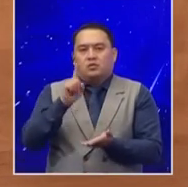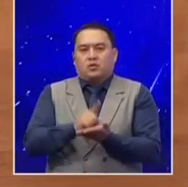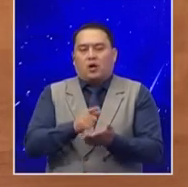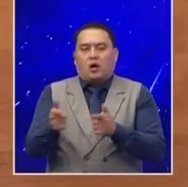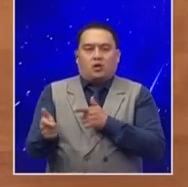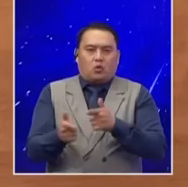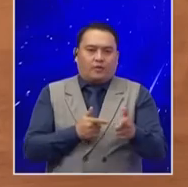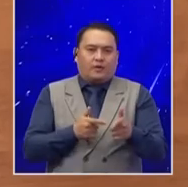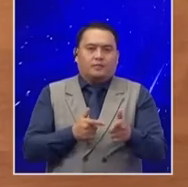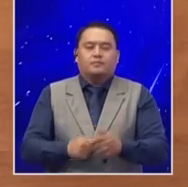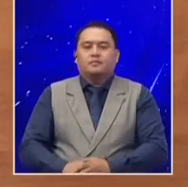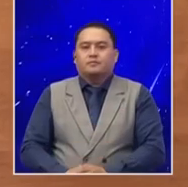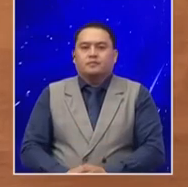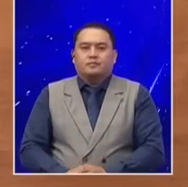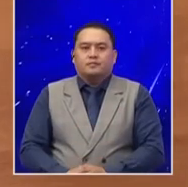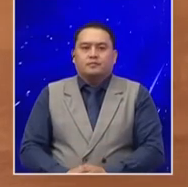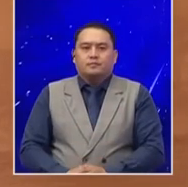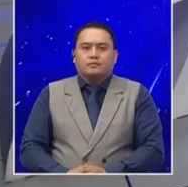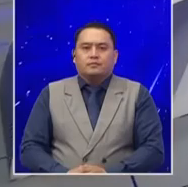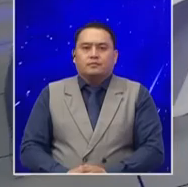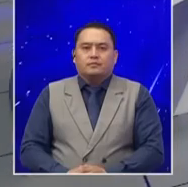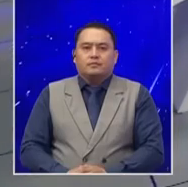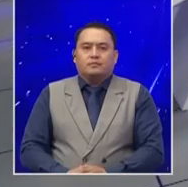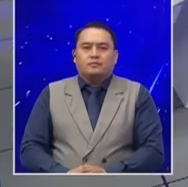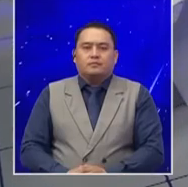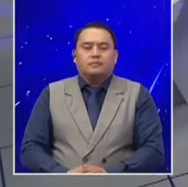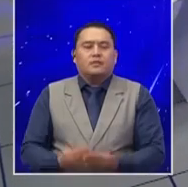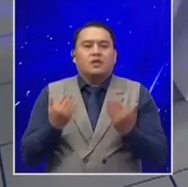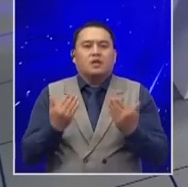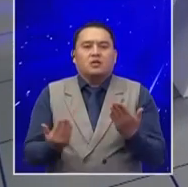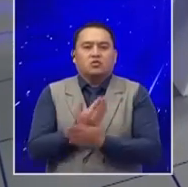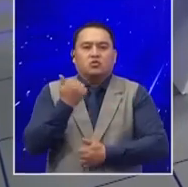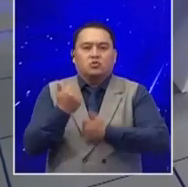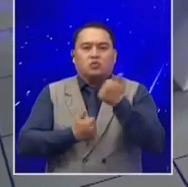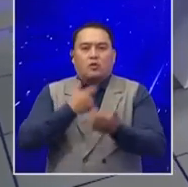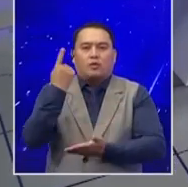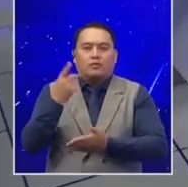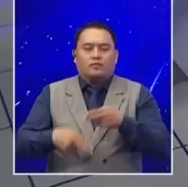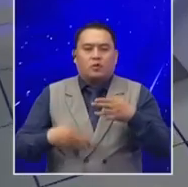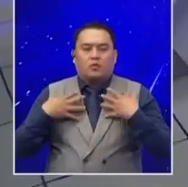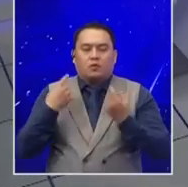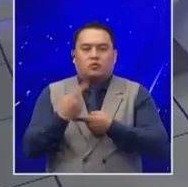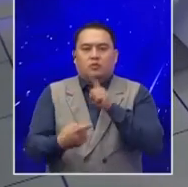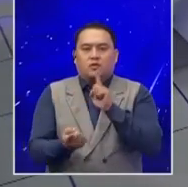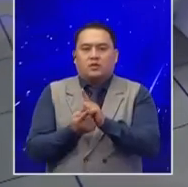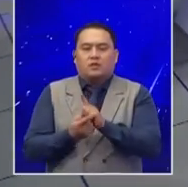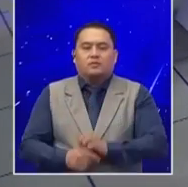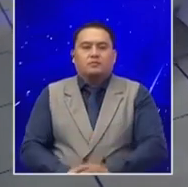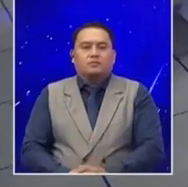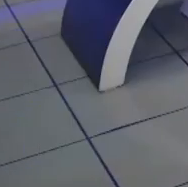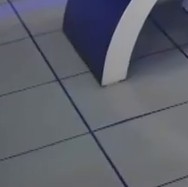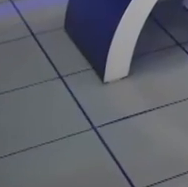готова поехать на этот турнир. На этом у меня все. Спасибо за внимание. Всего доброго.